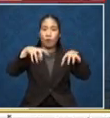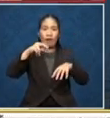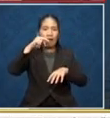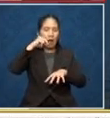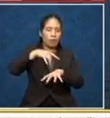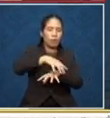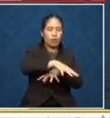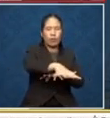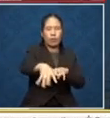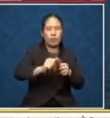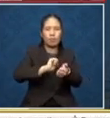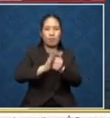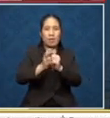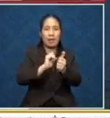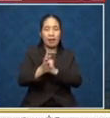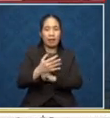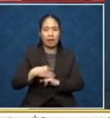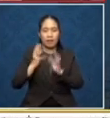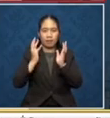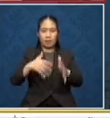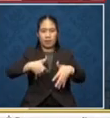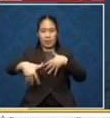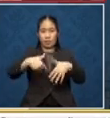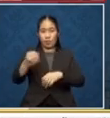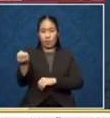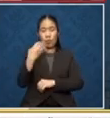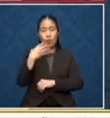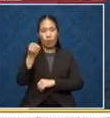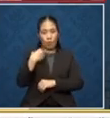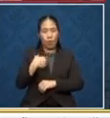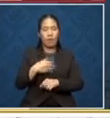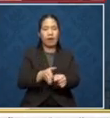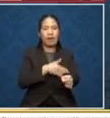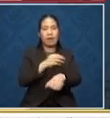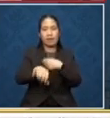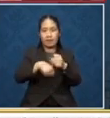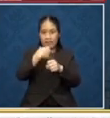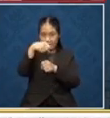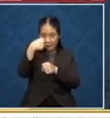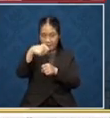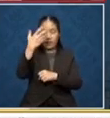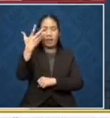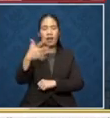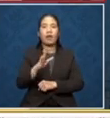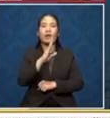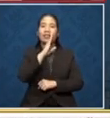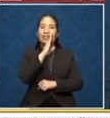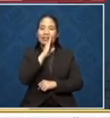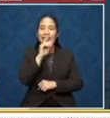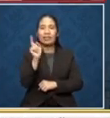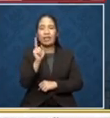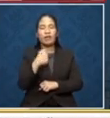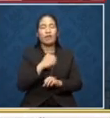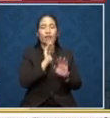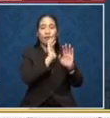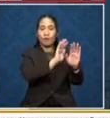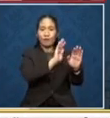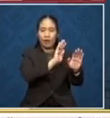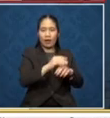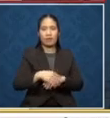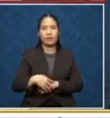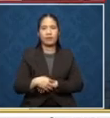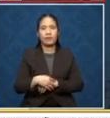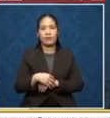ขังชาวบ้านแจ้งมาว่าเป็นแบบนี้มาเป็นเวลา 10ปีแล้วฝากท่านประธานไปยังเทศบาลนคร